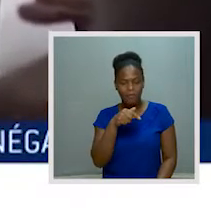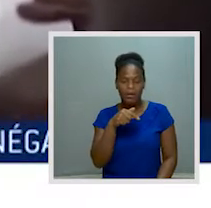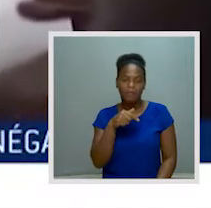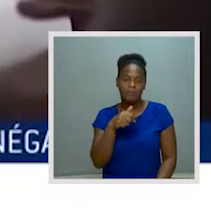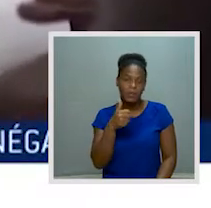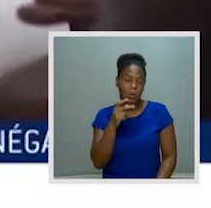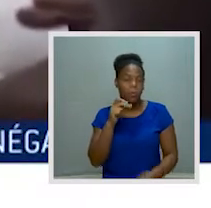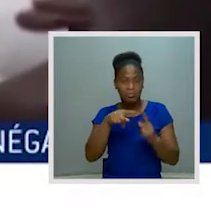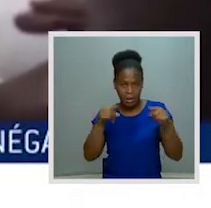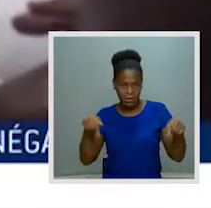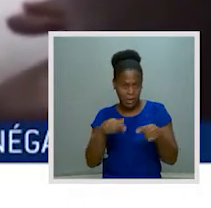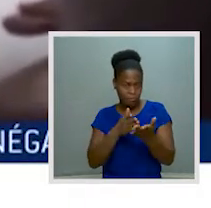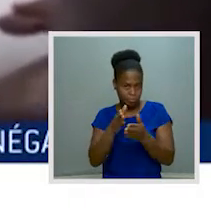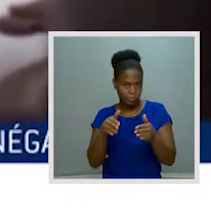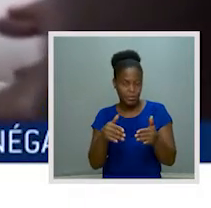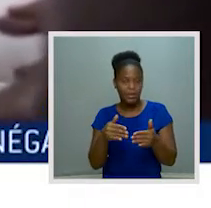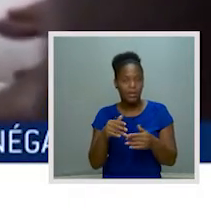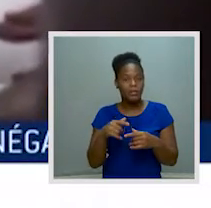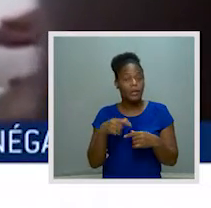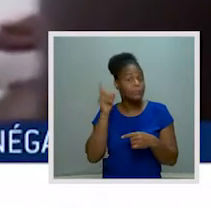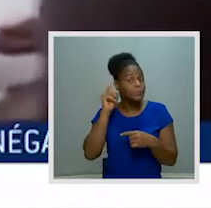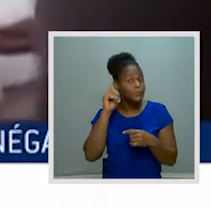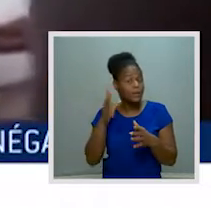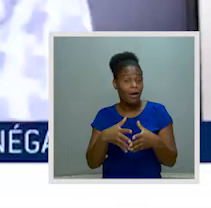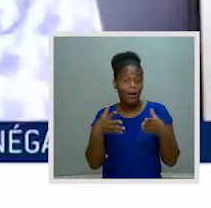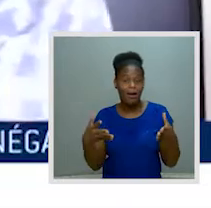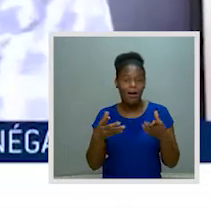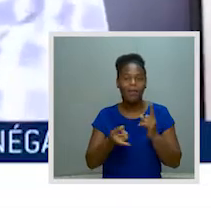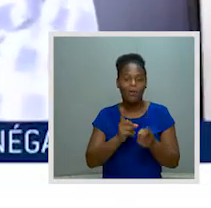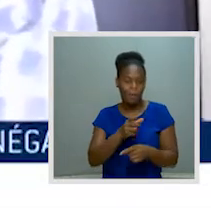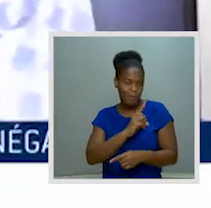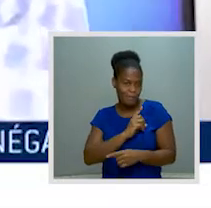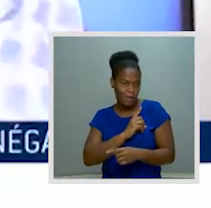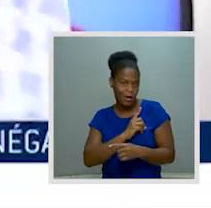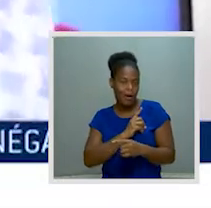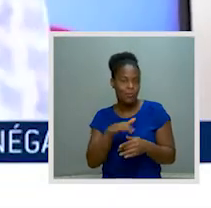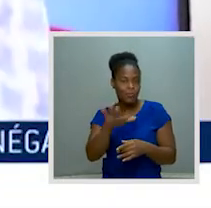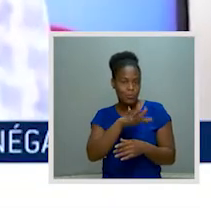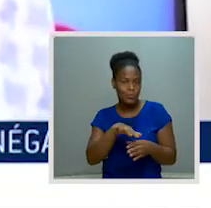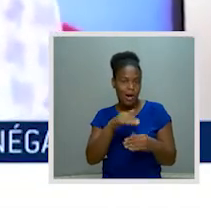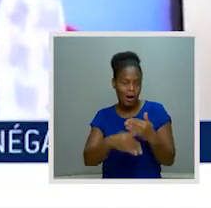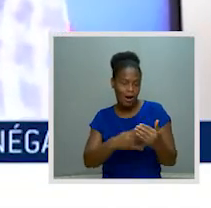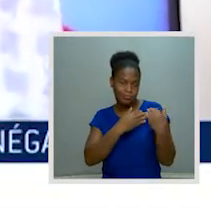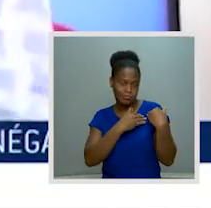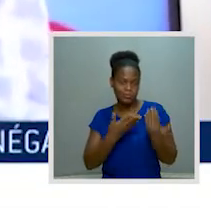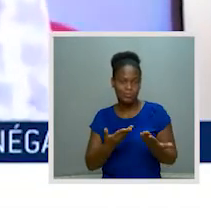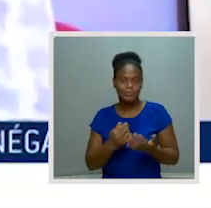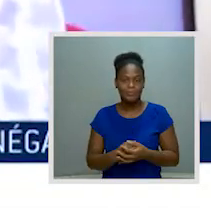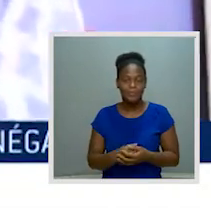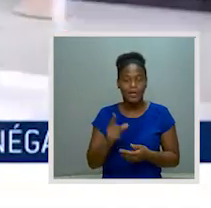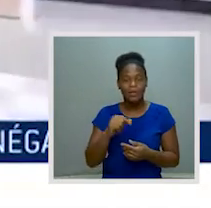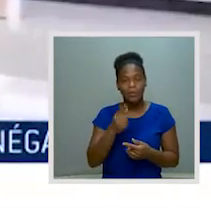monté en urgence par un homme, Massamba Gueye. Le chercheur avait sollicité l'État et Youssou N'Dour, l'actionnaire de la